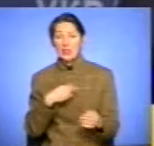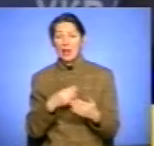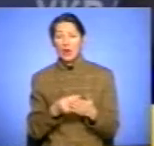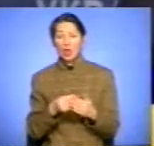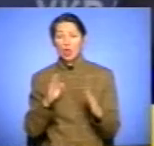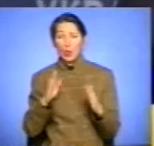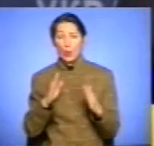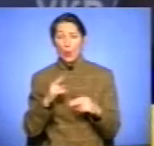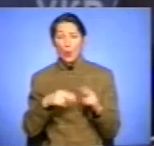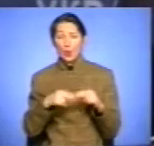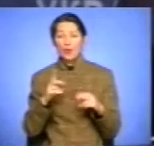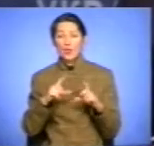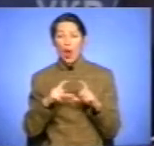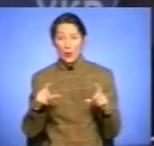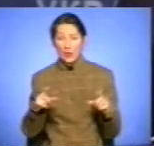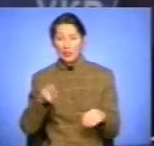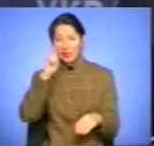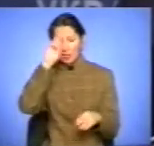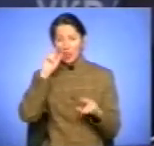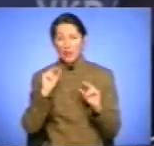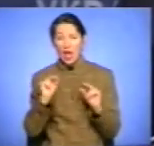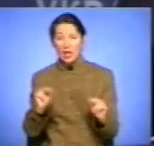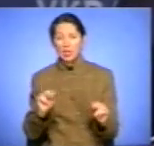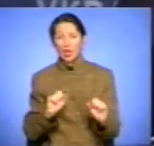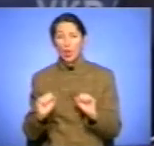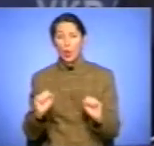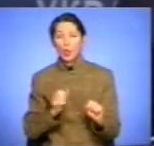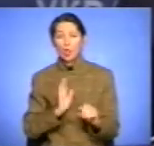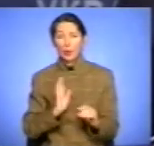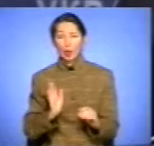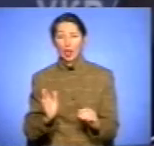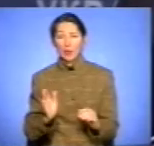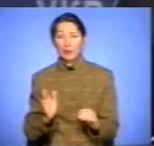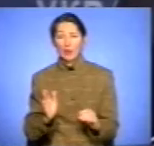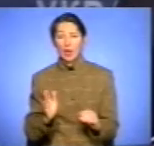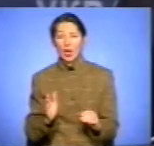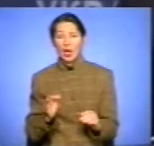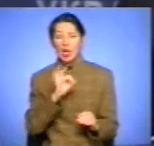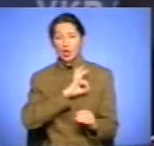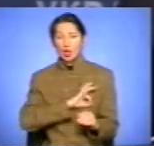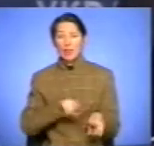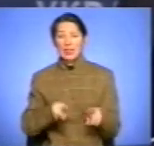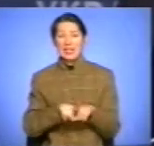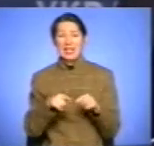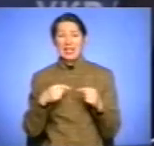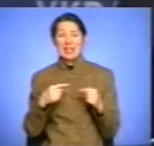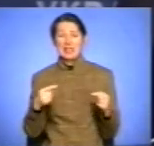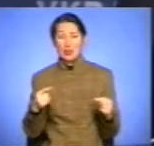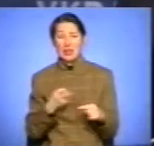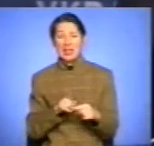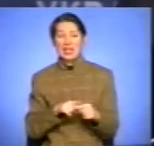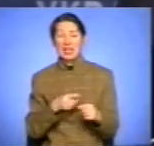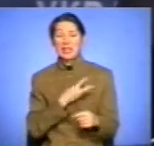об'єктів державних гарантії уряд буде застосовувати такі інструменти які